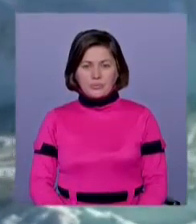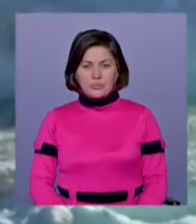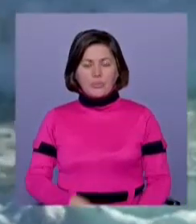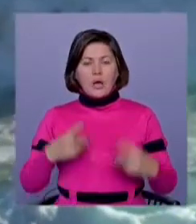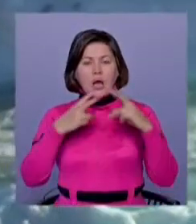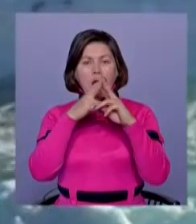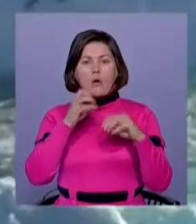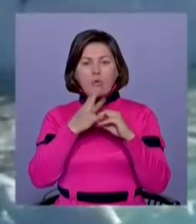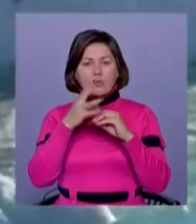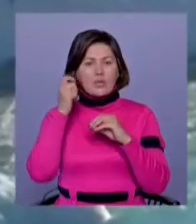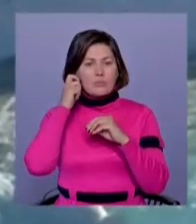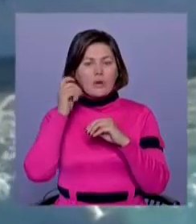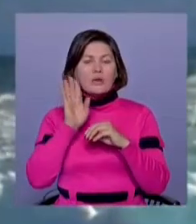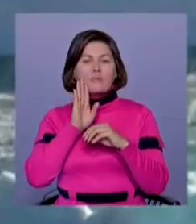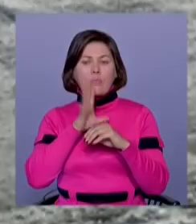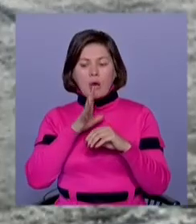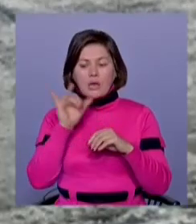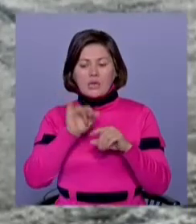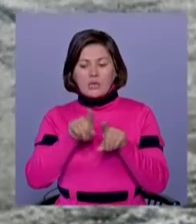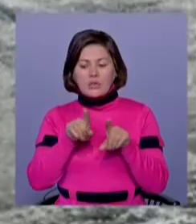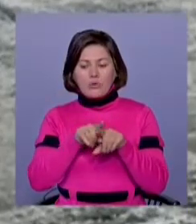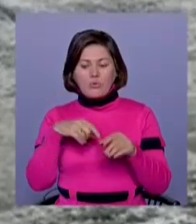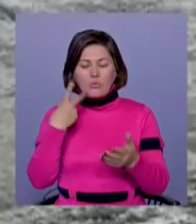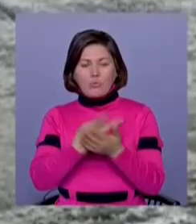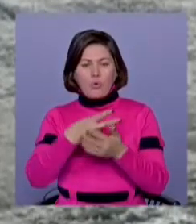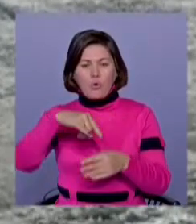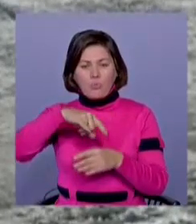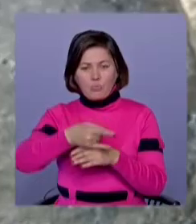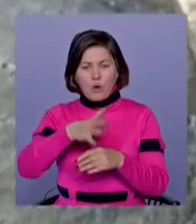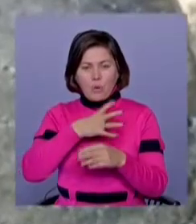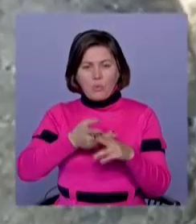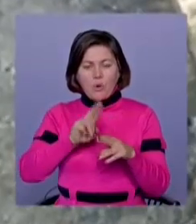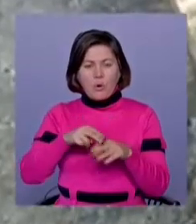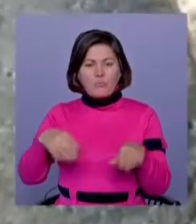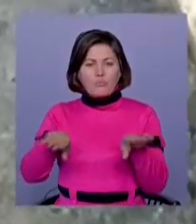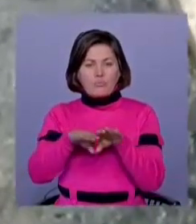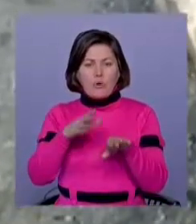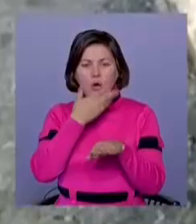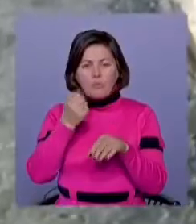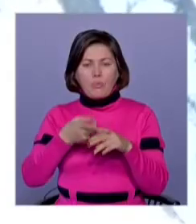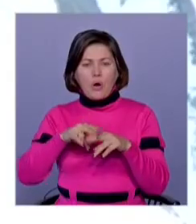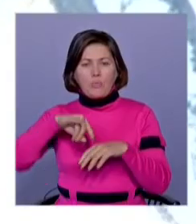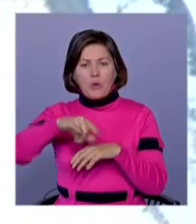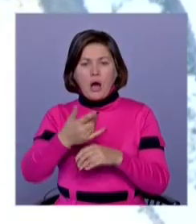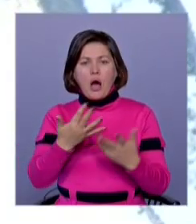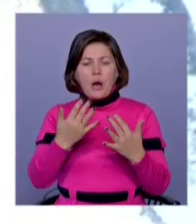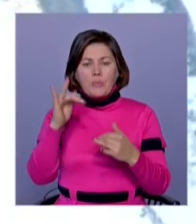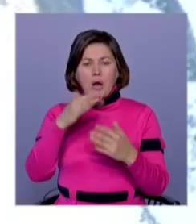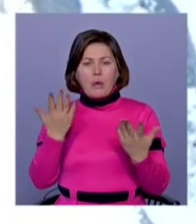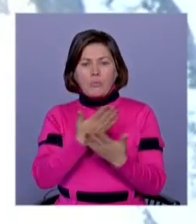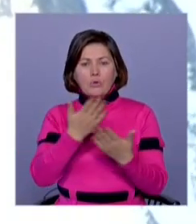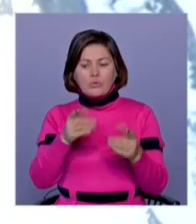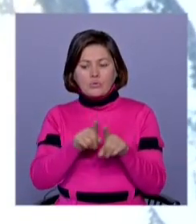Астанада 14 жастағы қыз бала кәрі желісіне құлап қайтыс болды. Осындай қақпақ жауылмаған құтықтар Астанада қаншама, және